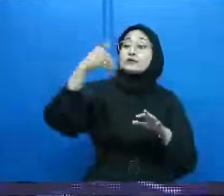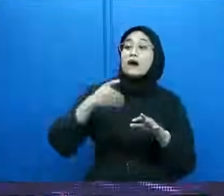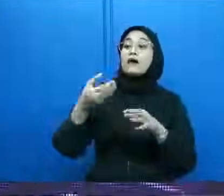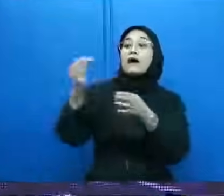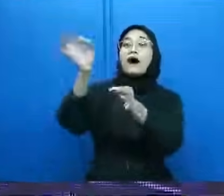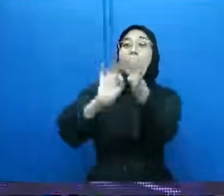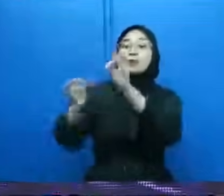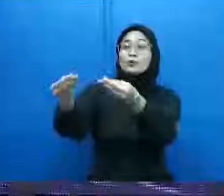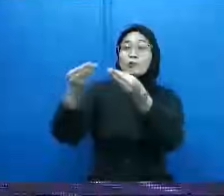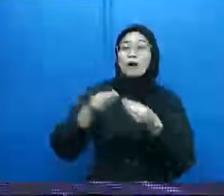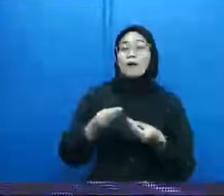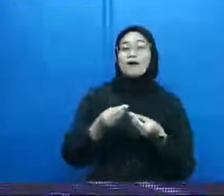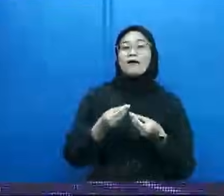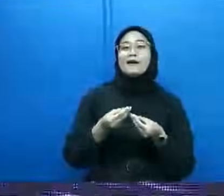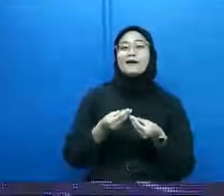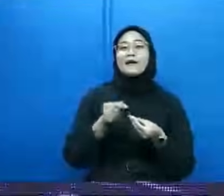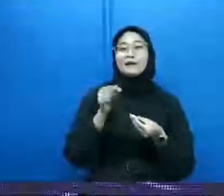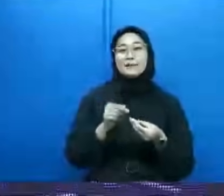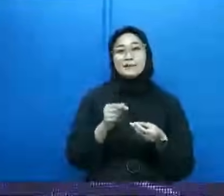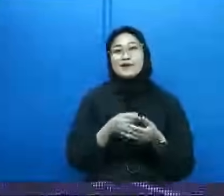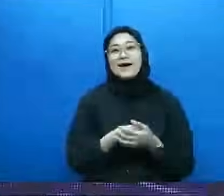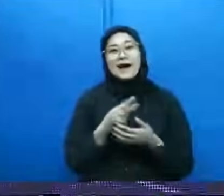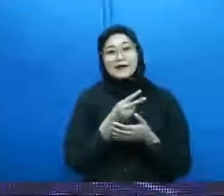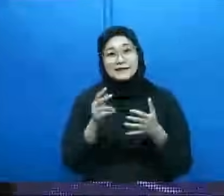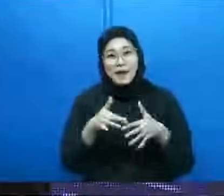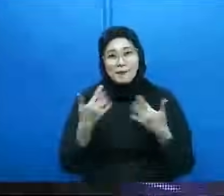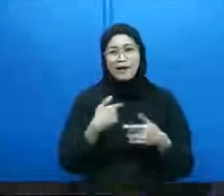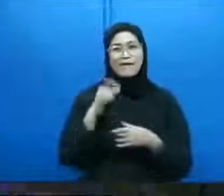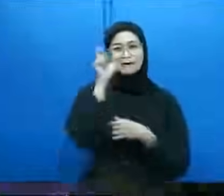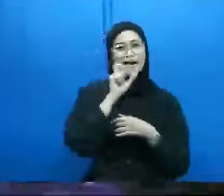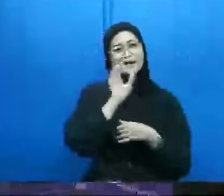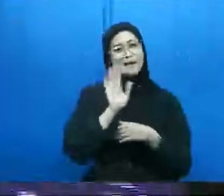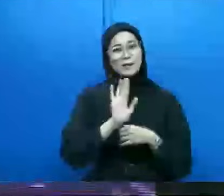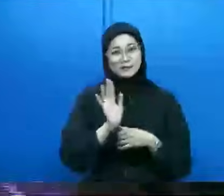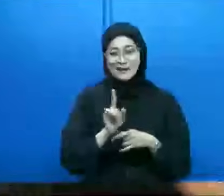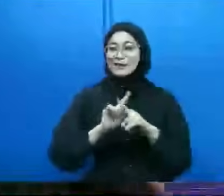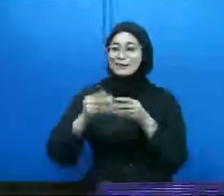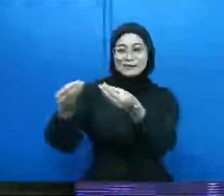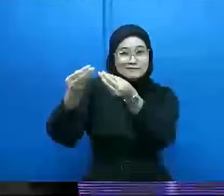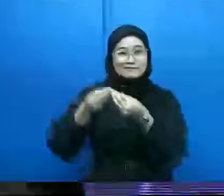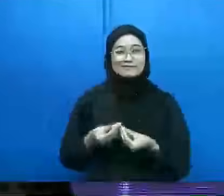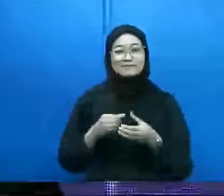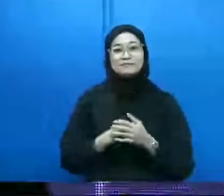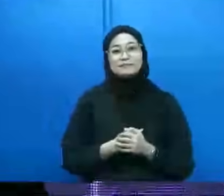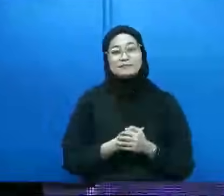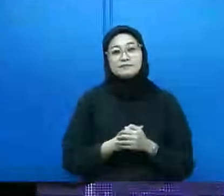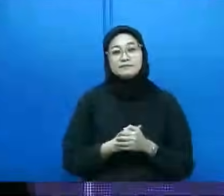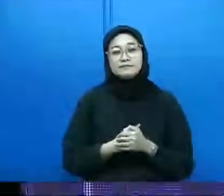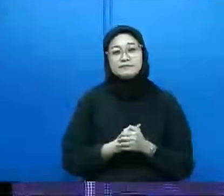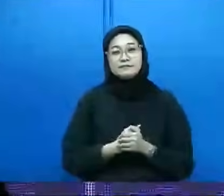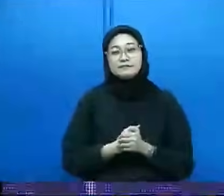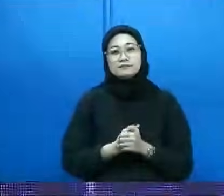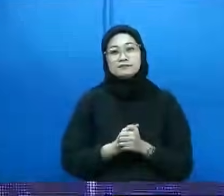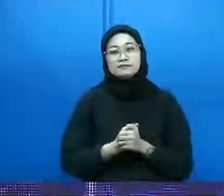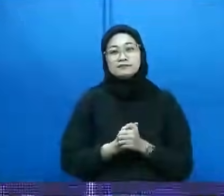kemudian dia datang. Tapi kedekatan kita dengan Allah itu yang dipupuk. Jadi ikhtiarnya bukan berangkat untuk dunia. Dekati pemilik dunia,